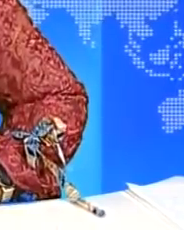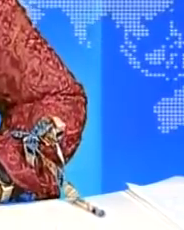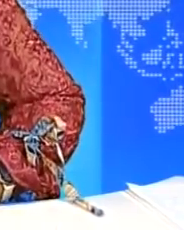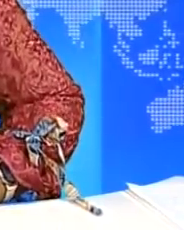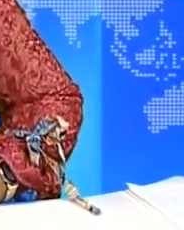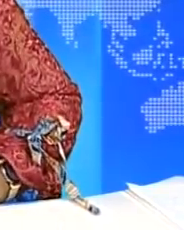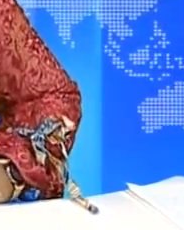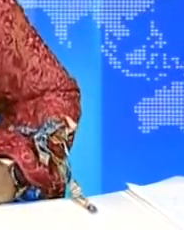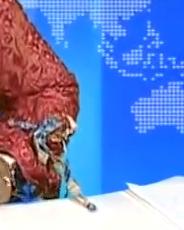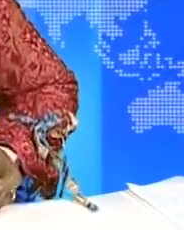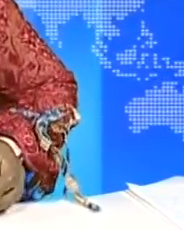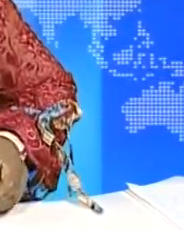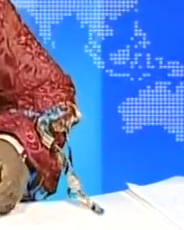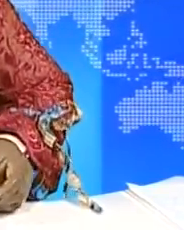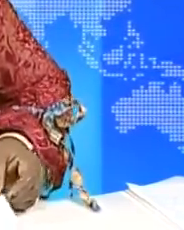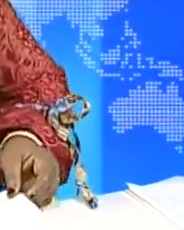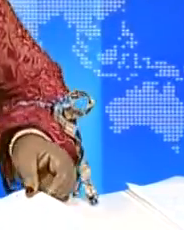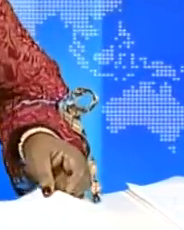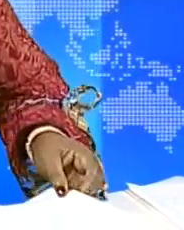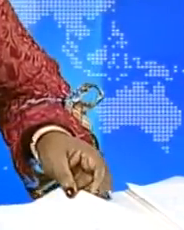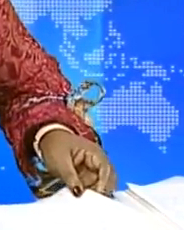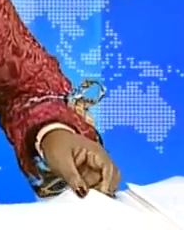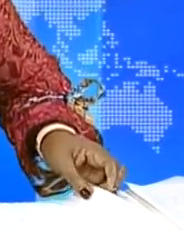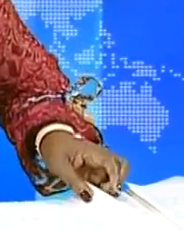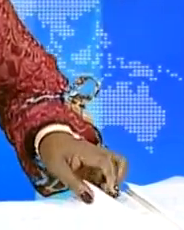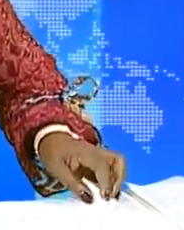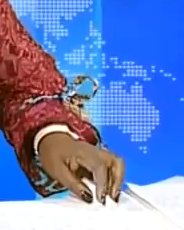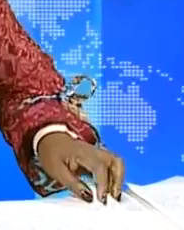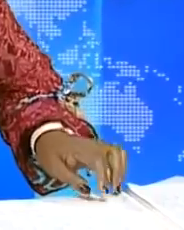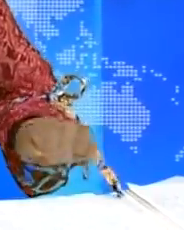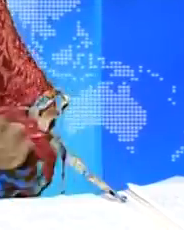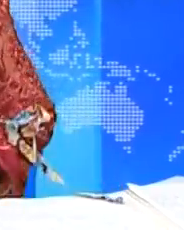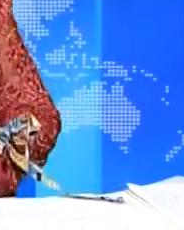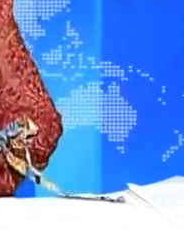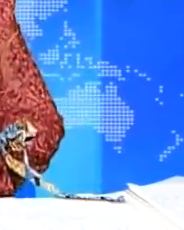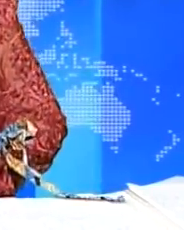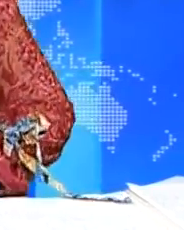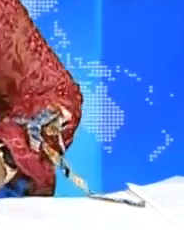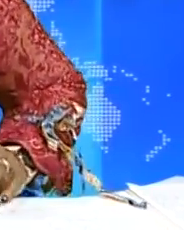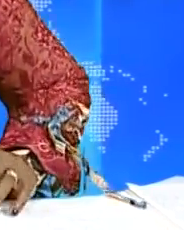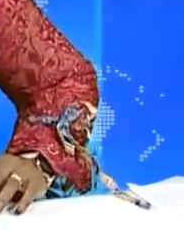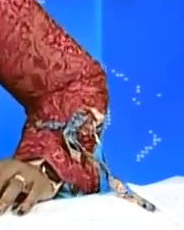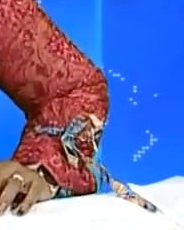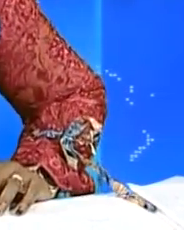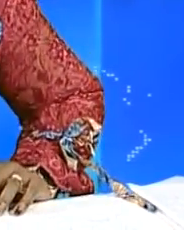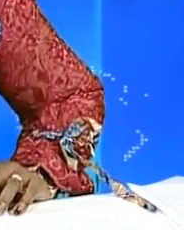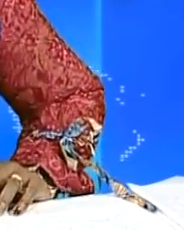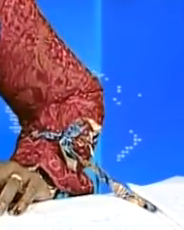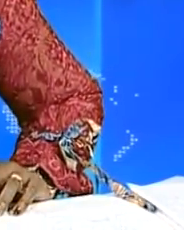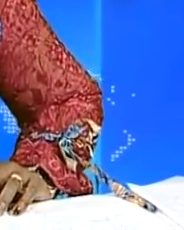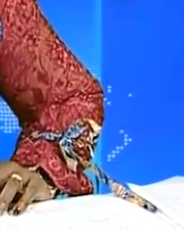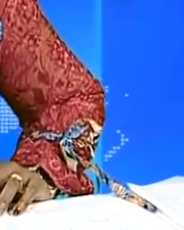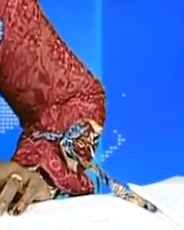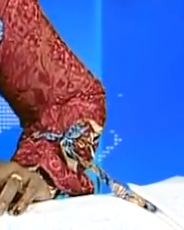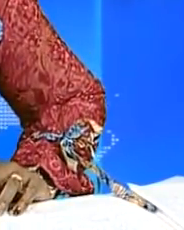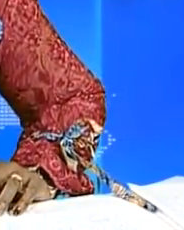policiers vous suivrez l'intégralité de ces ordonnances à la fin de ce journal le chef de l'état félix-antoine